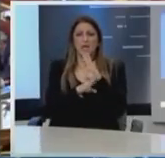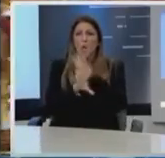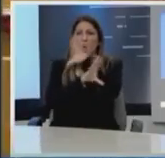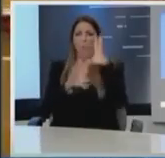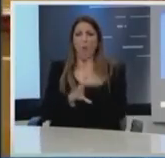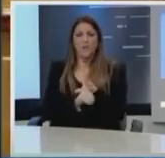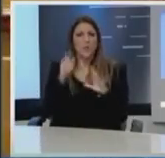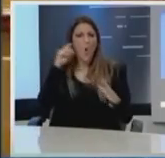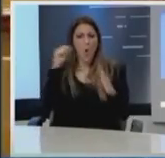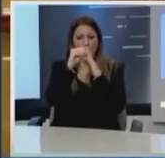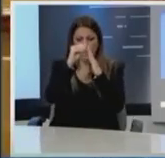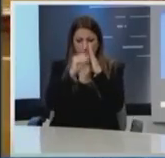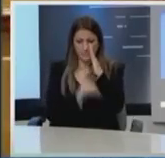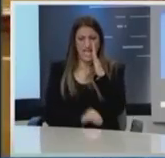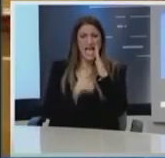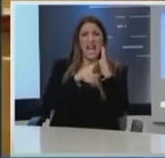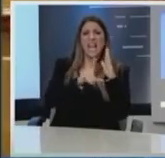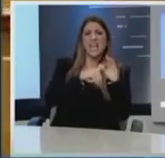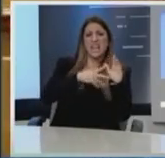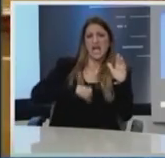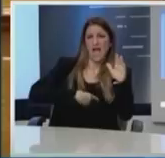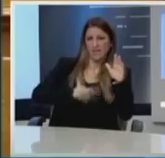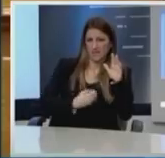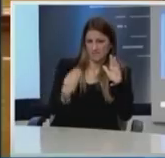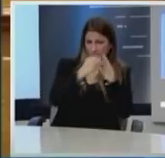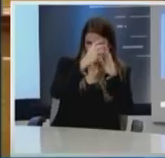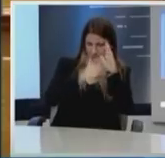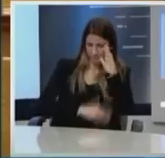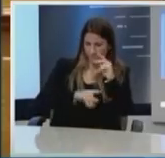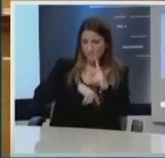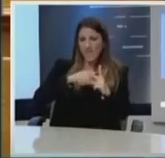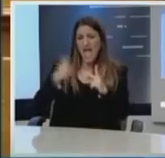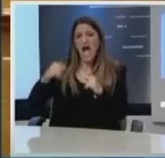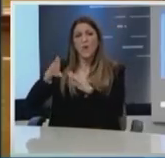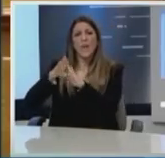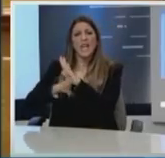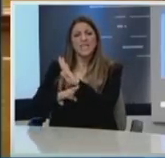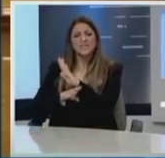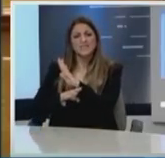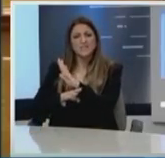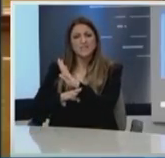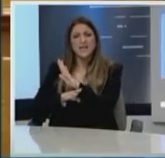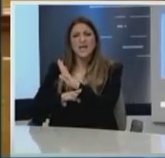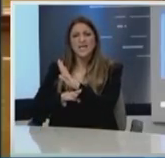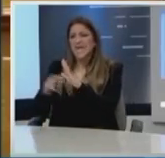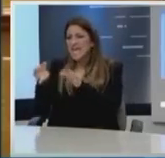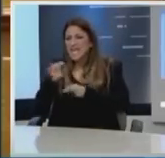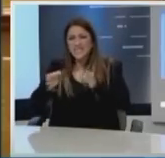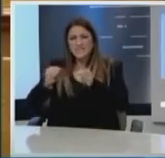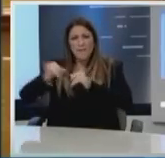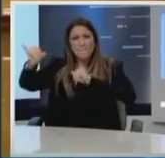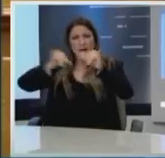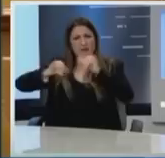μέσα. Είναι μέσα στη Λαγκάρτ, είναι μέσα στη λίστα των Paradise Island, είναι μέσα στην